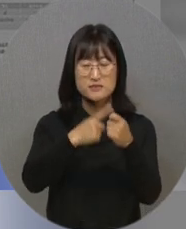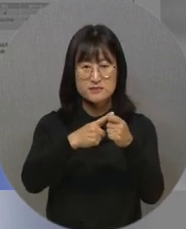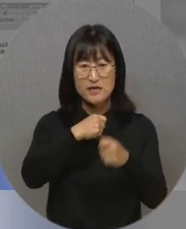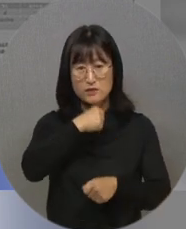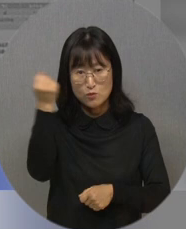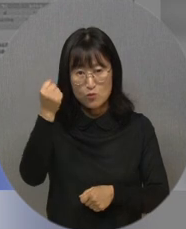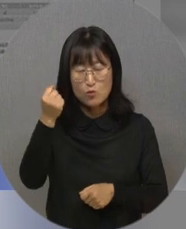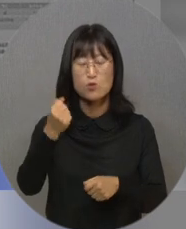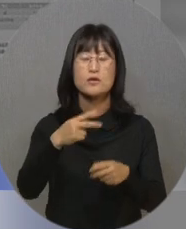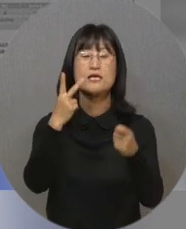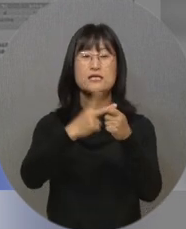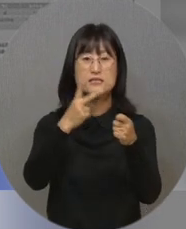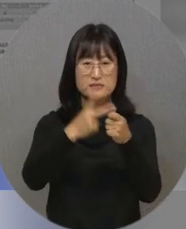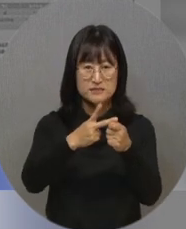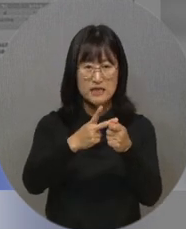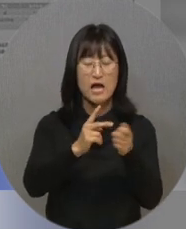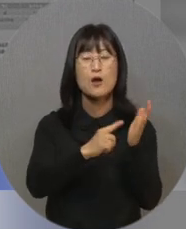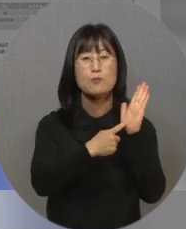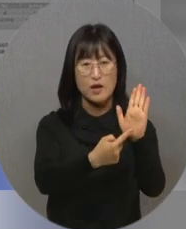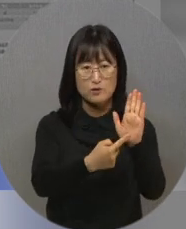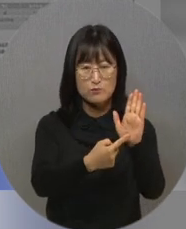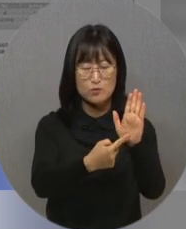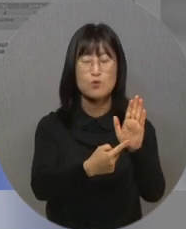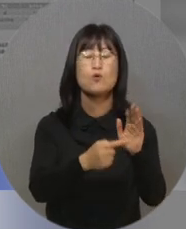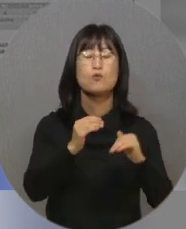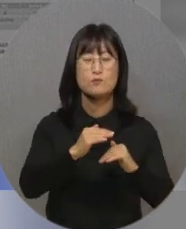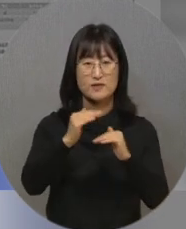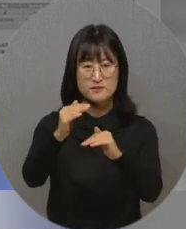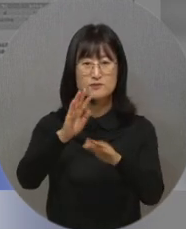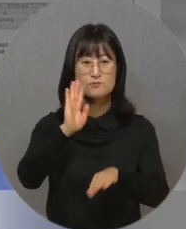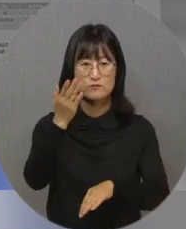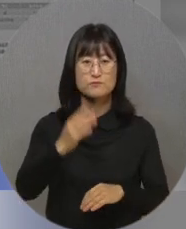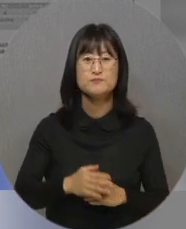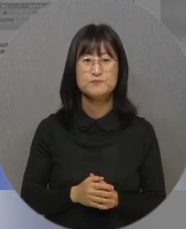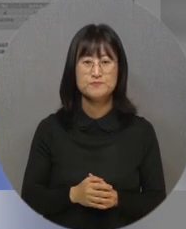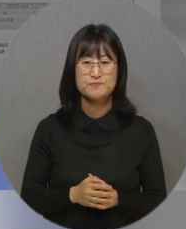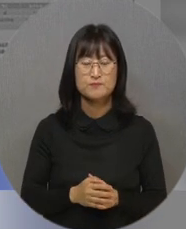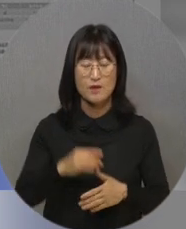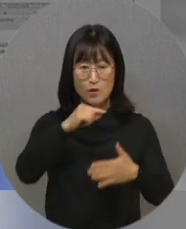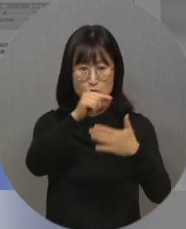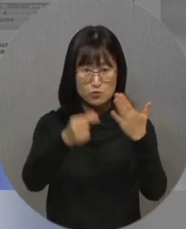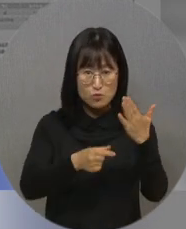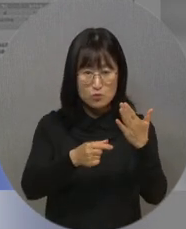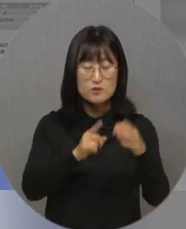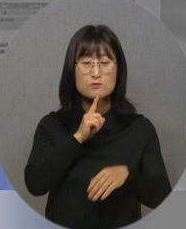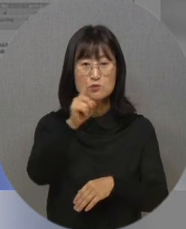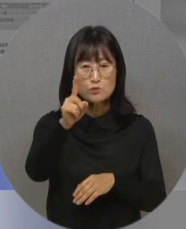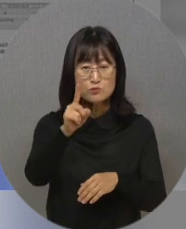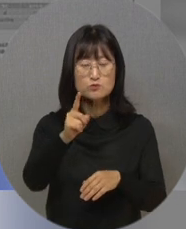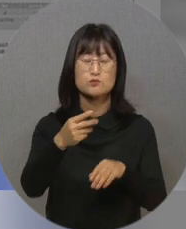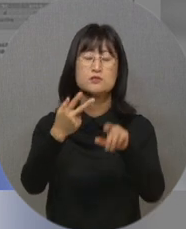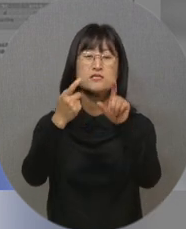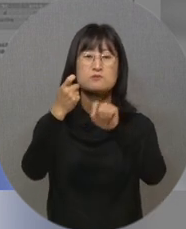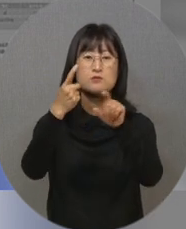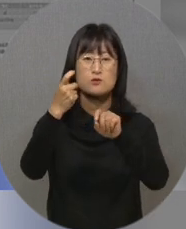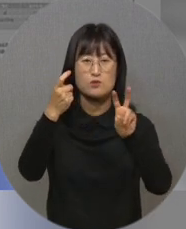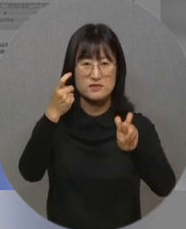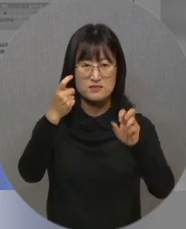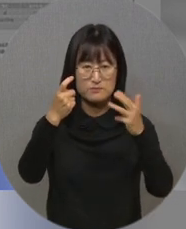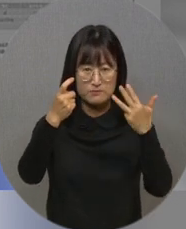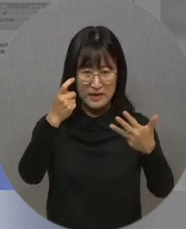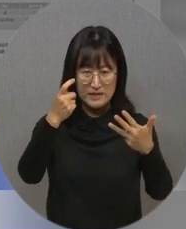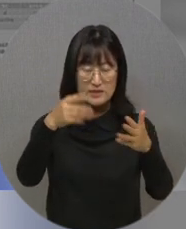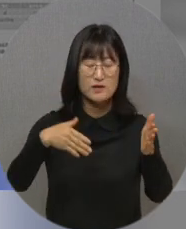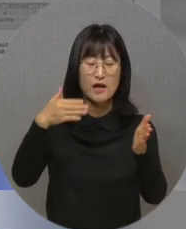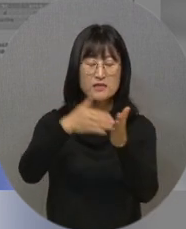팀들의 2차 현장 발표순으로 진행이 될 예정인데요 프로그램 접수 기간은 11월 28일까지